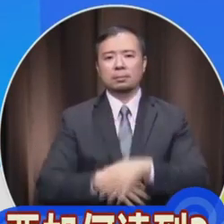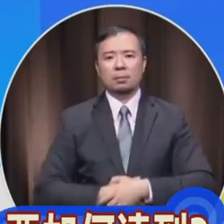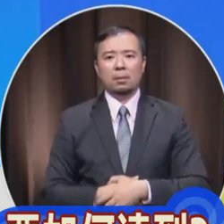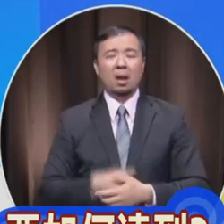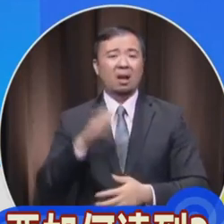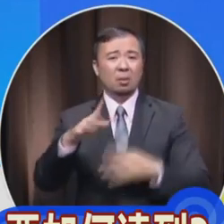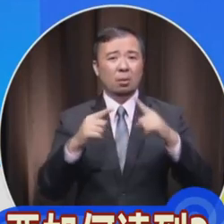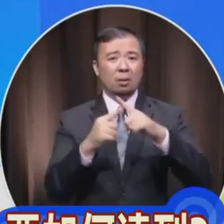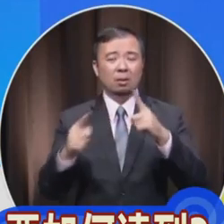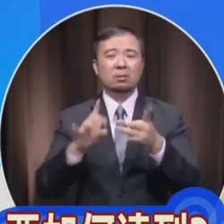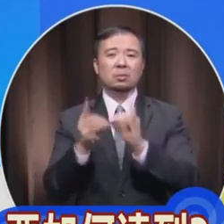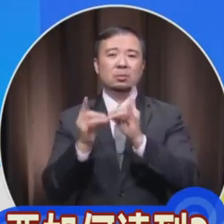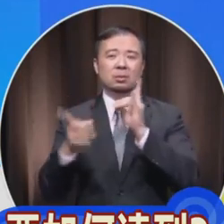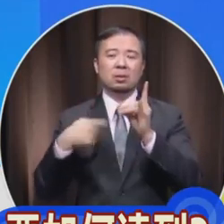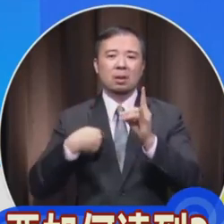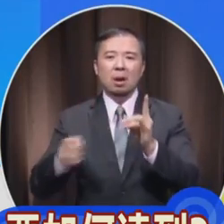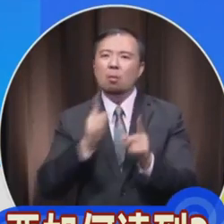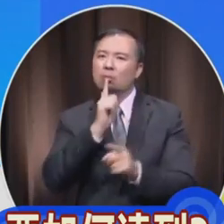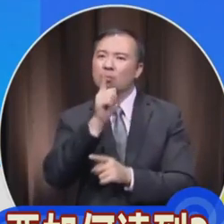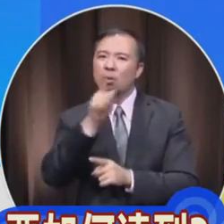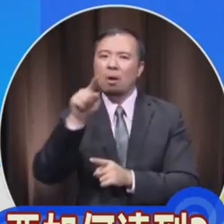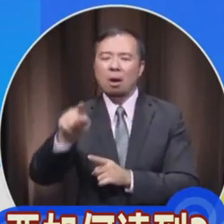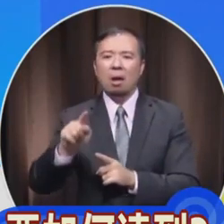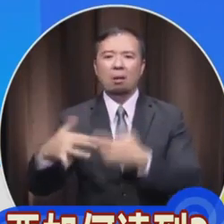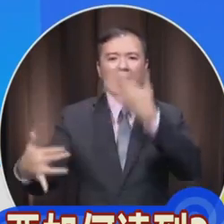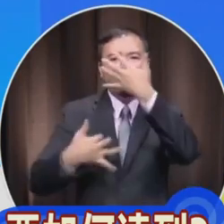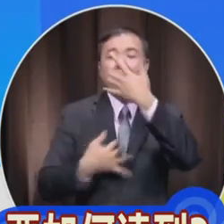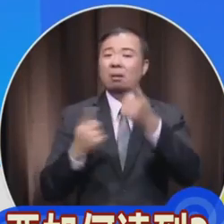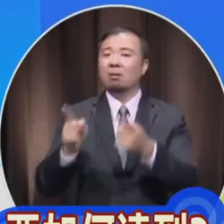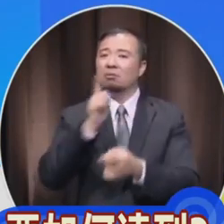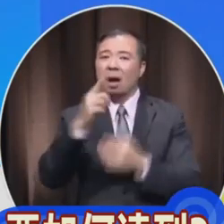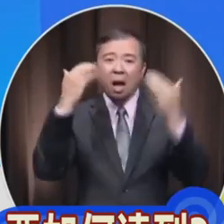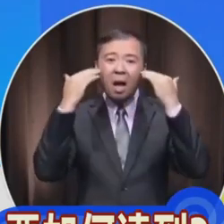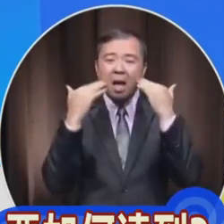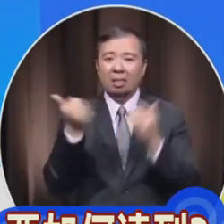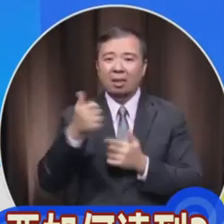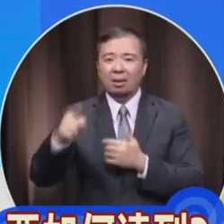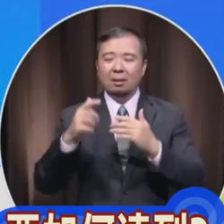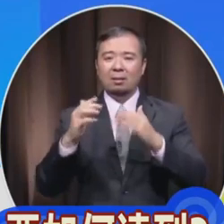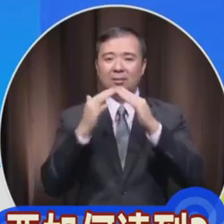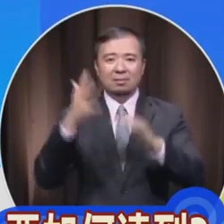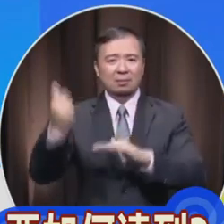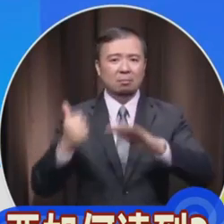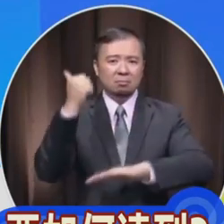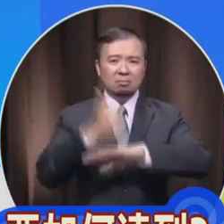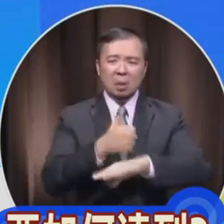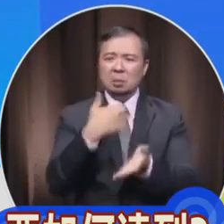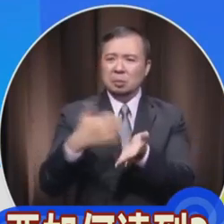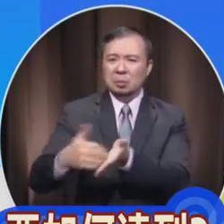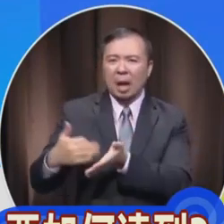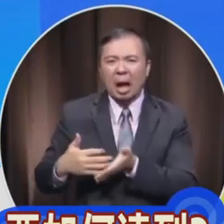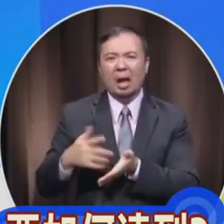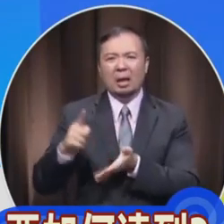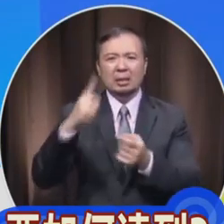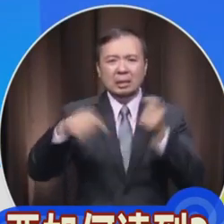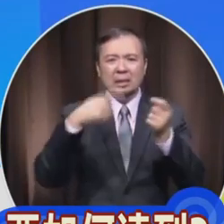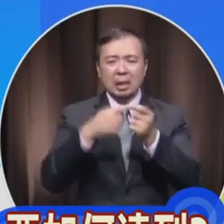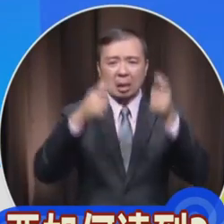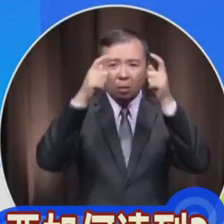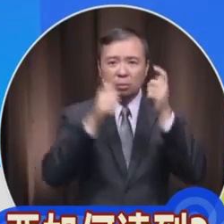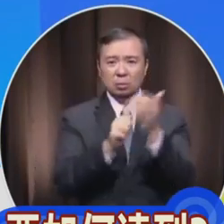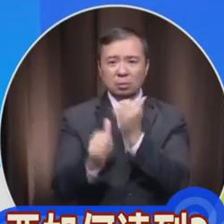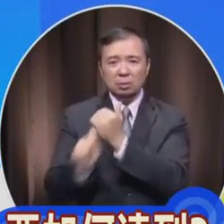我的讲话，说韩国瑜当市长开始算10年之后一年高雄要生多少人，根本就是个天文数字，好像